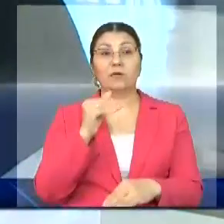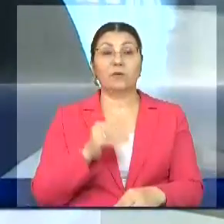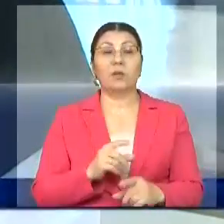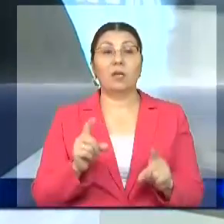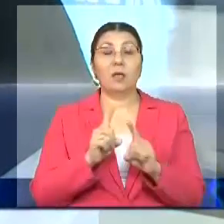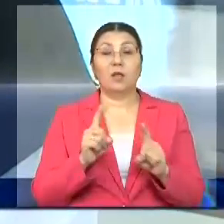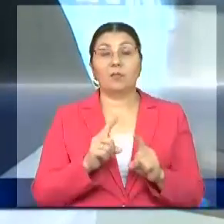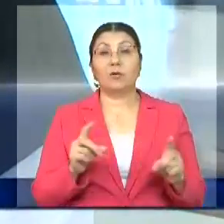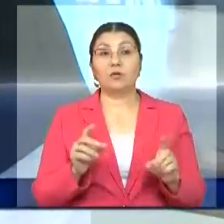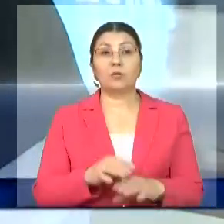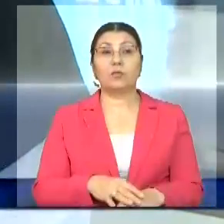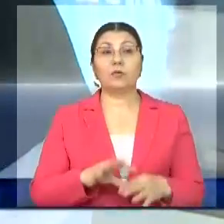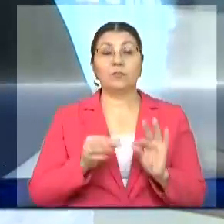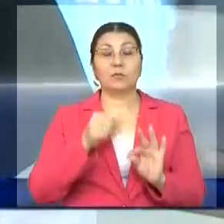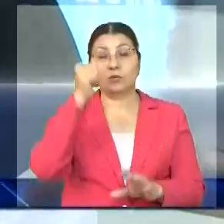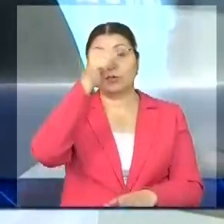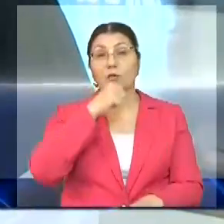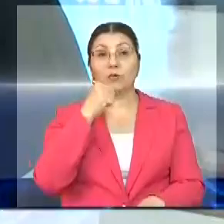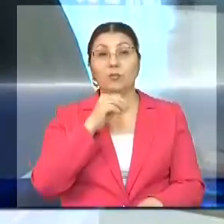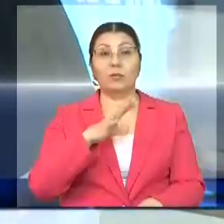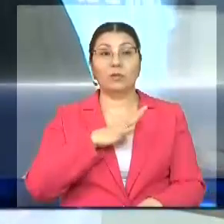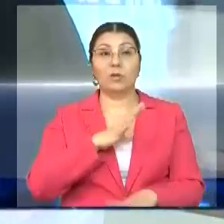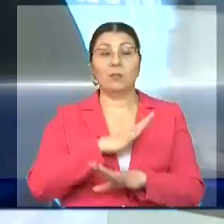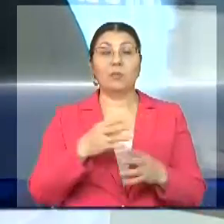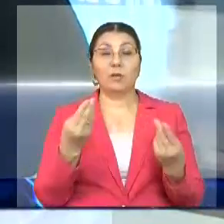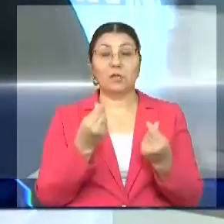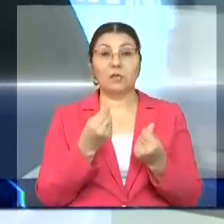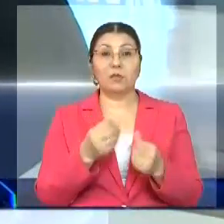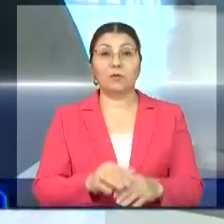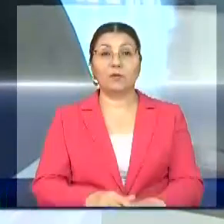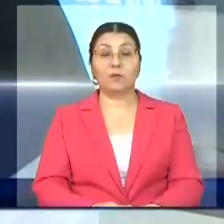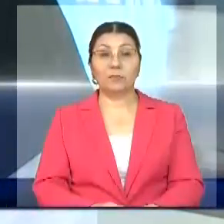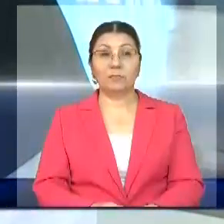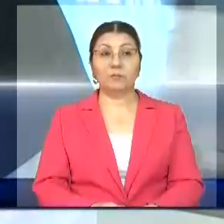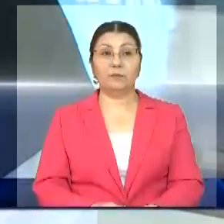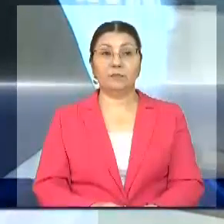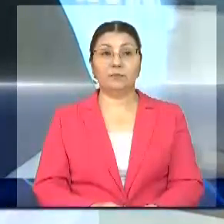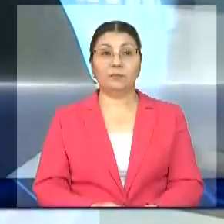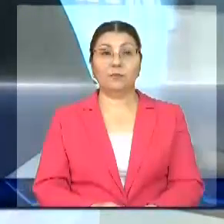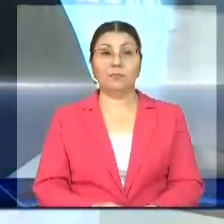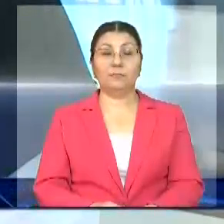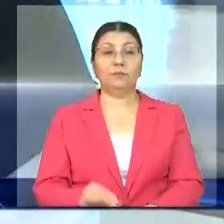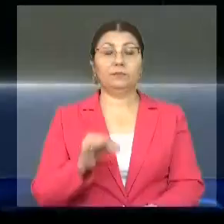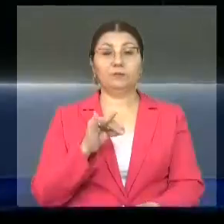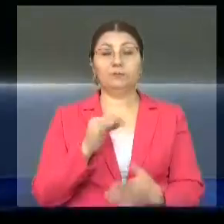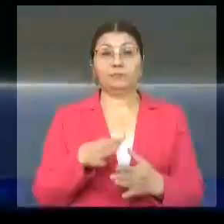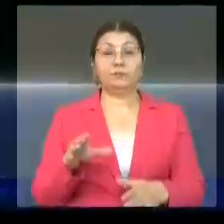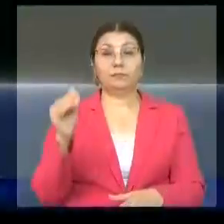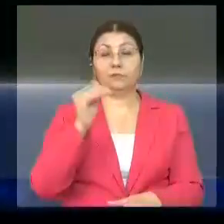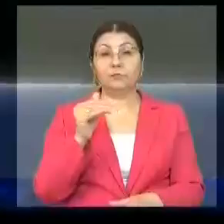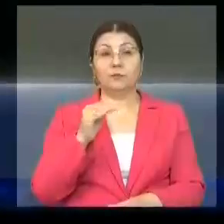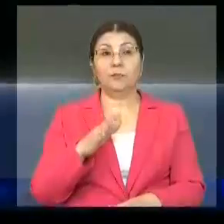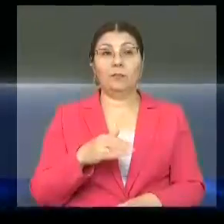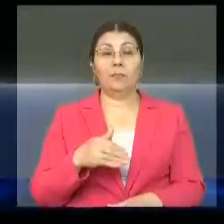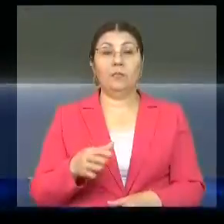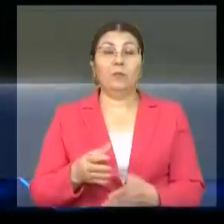что в сложные годы не было финансирования. И практически филармония ушла